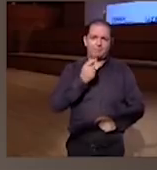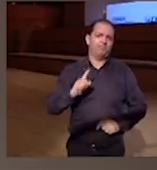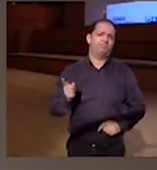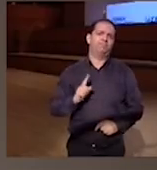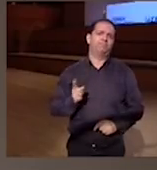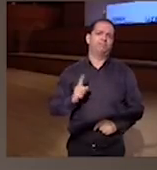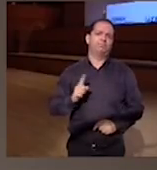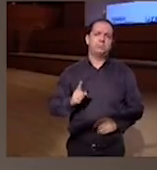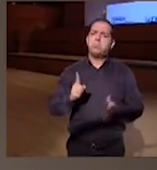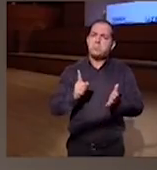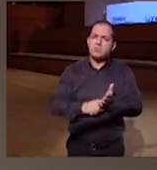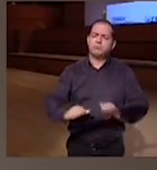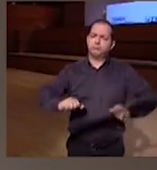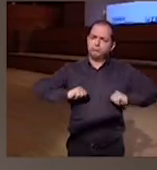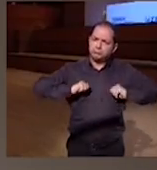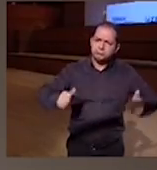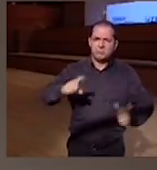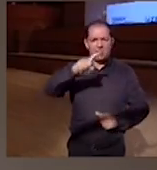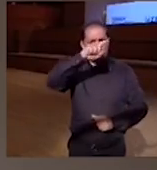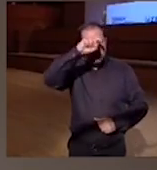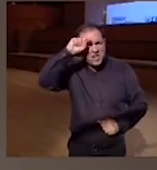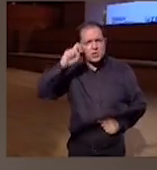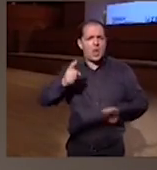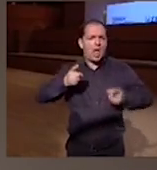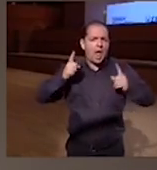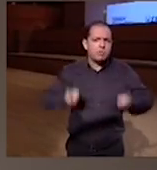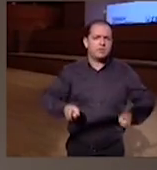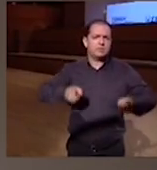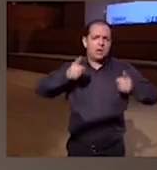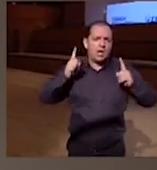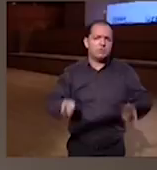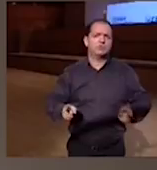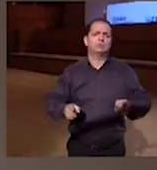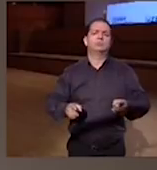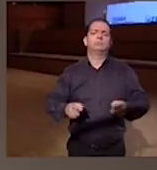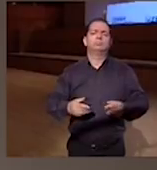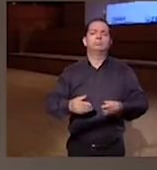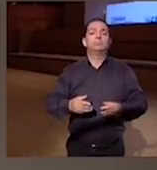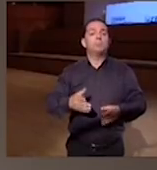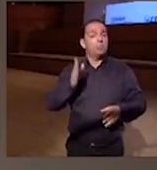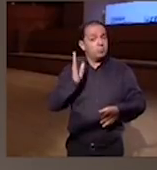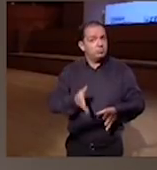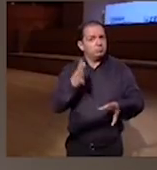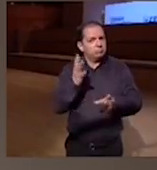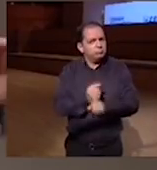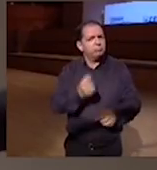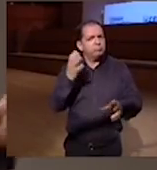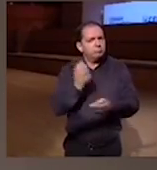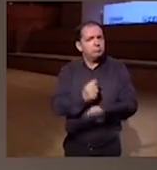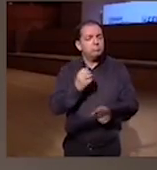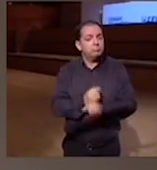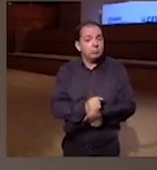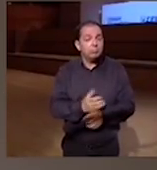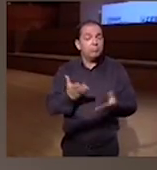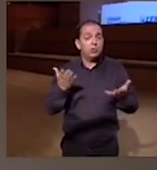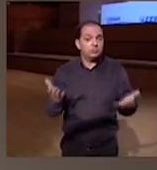χρειάζονται θαραλέες και δύσκολες αποφάσεις, πιστεύω ότι αυτό μπορεί πάντα να επιτυγχάνεται όταν